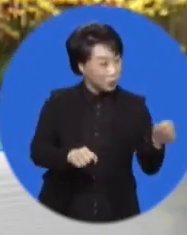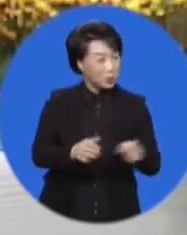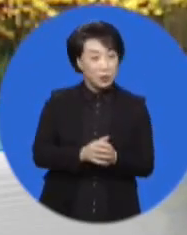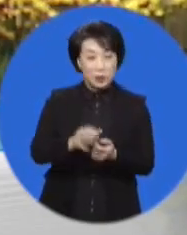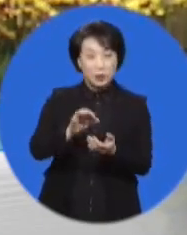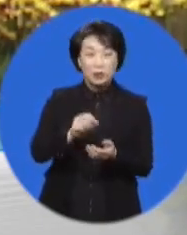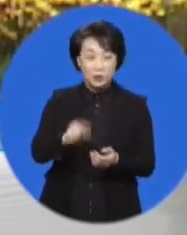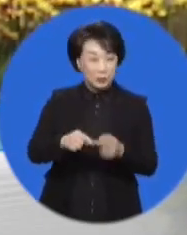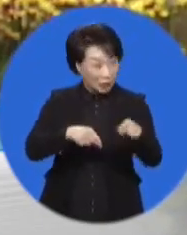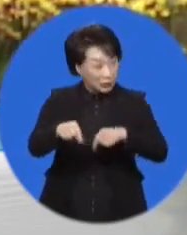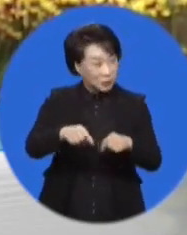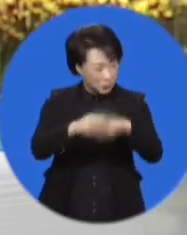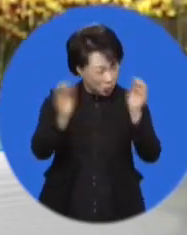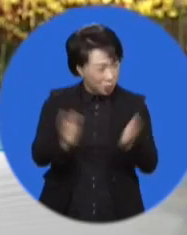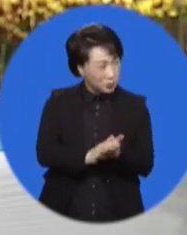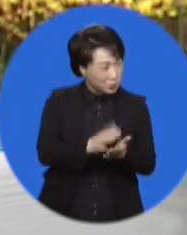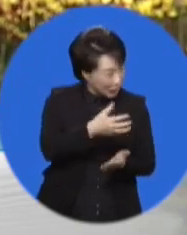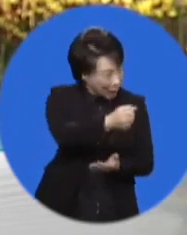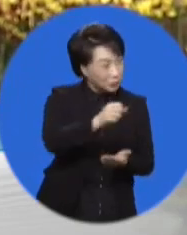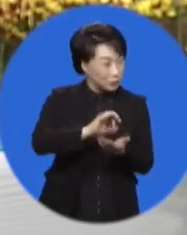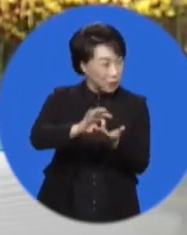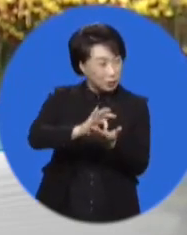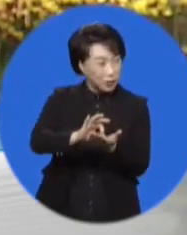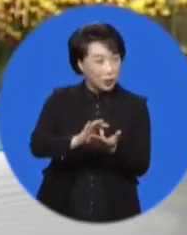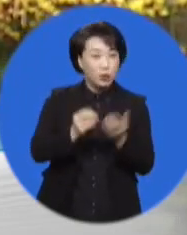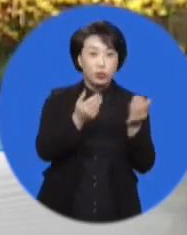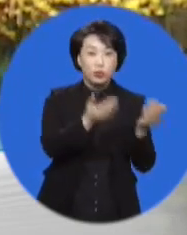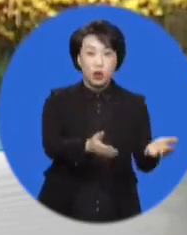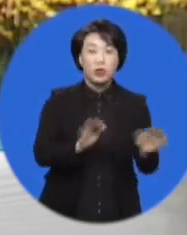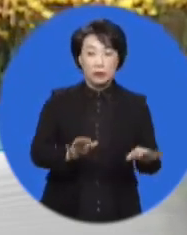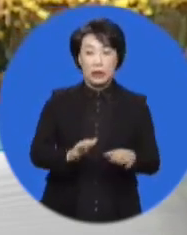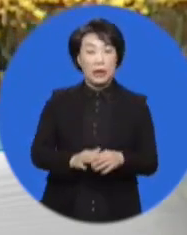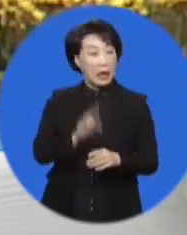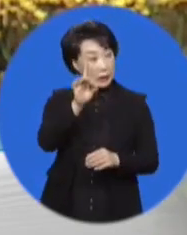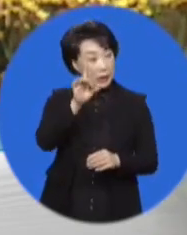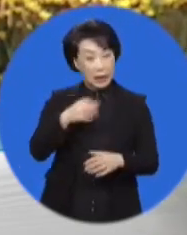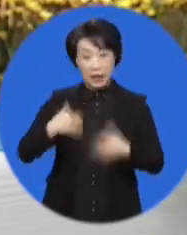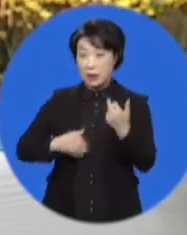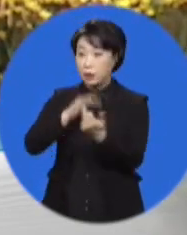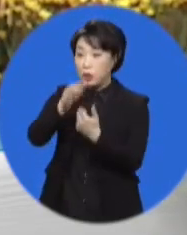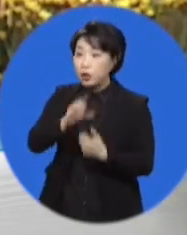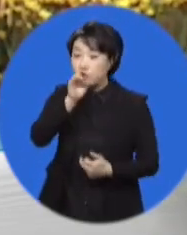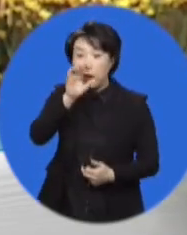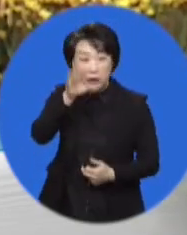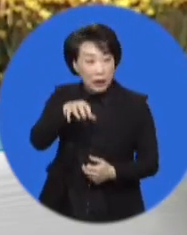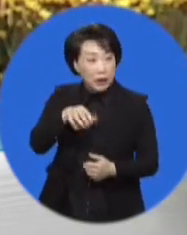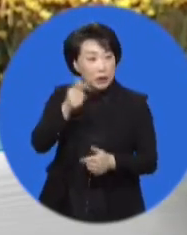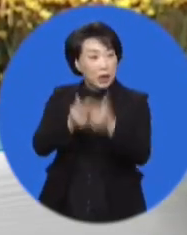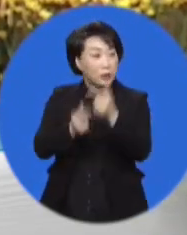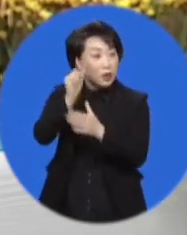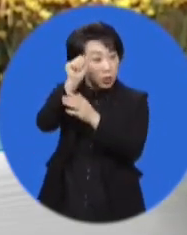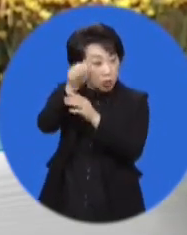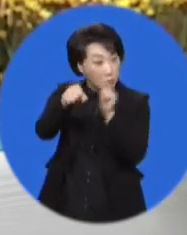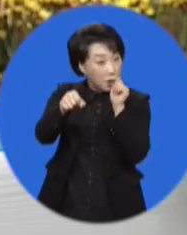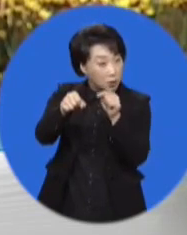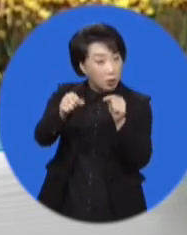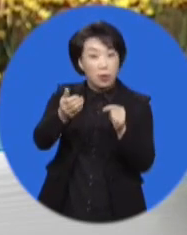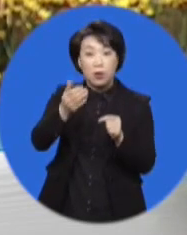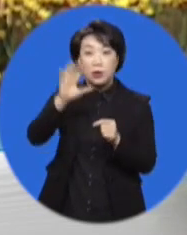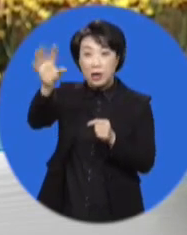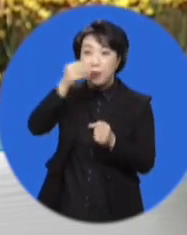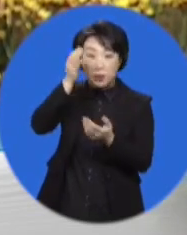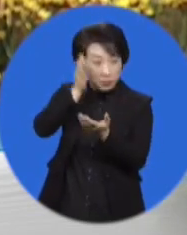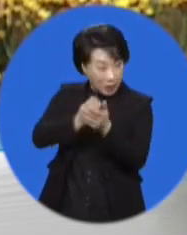정복해다스려다스려사용해근데동산중앙에있는실과는먹지마